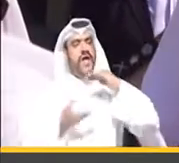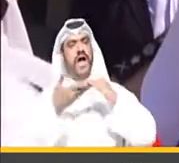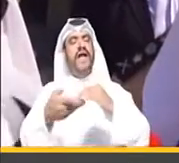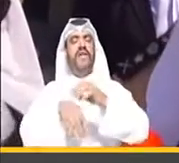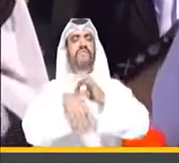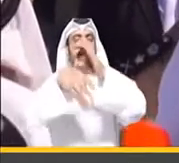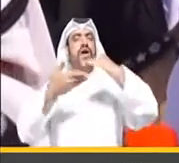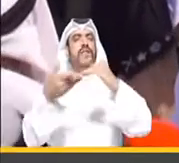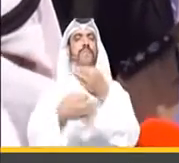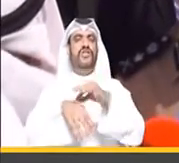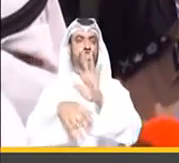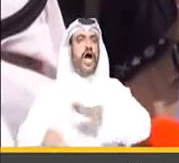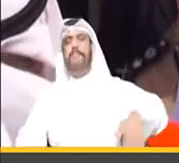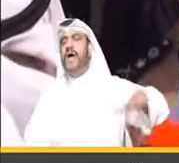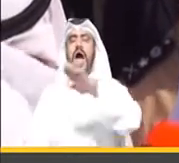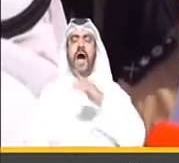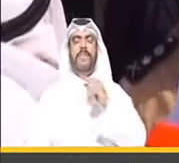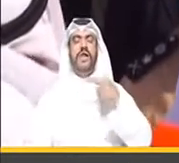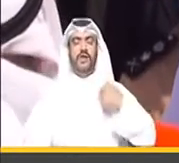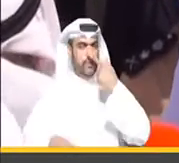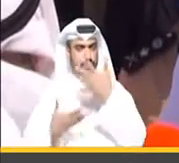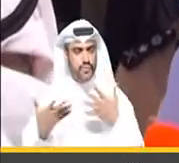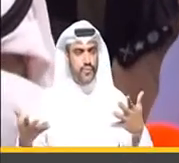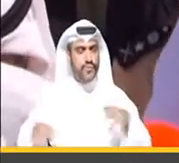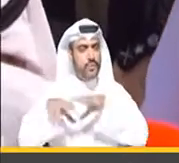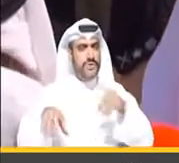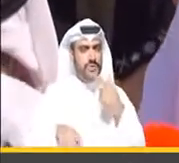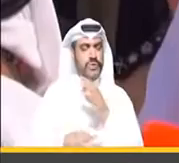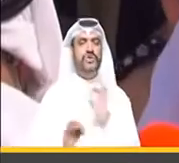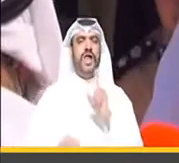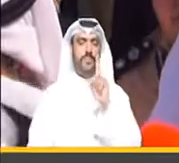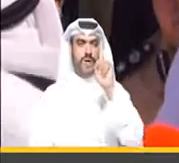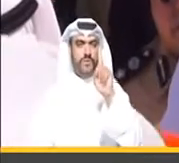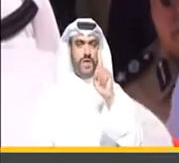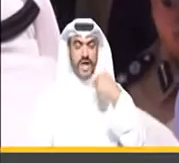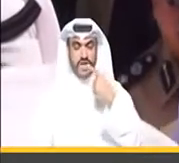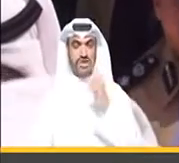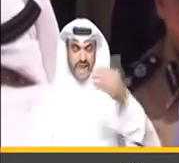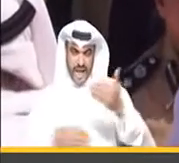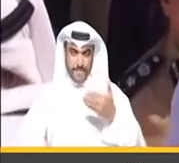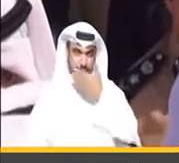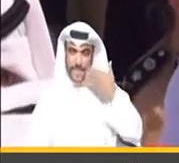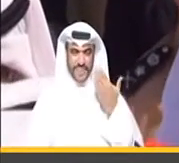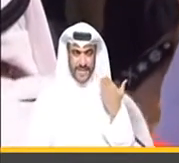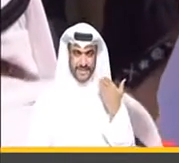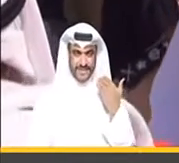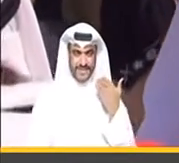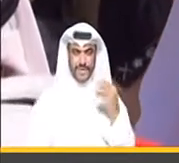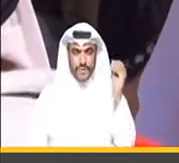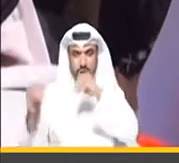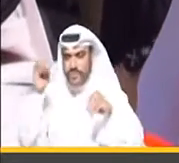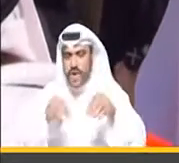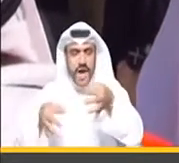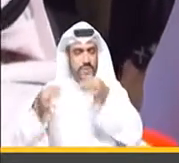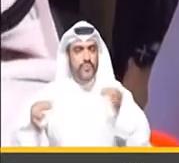الاستراتيجية القادمة إن شاء الله لوزارة الداخلية. احنا كنا بدينا مثل ما انتم عارفين من قبل رمضان بوضع